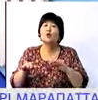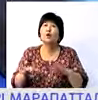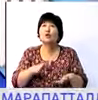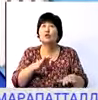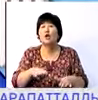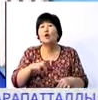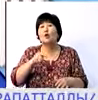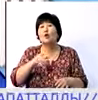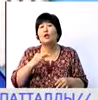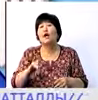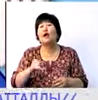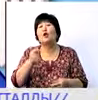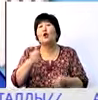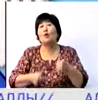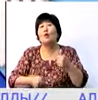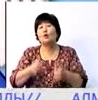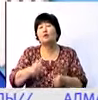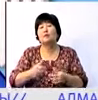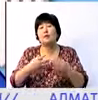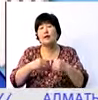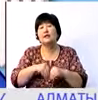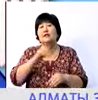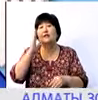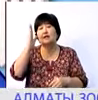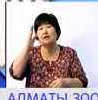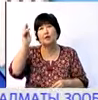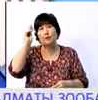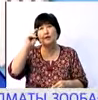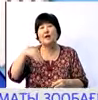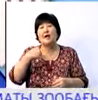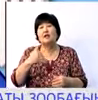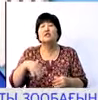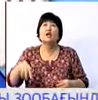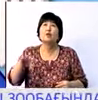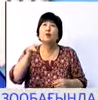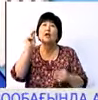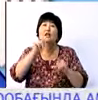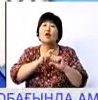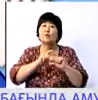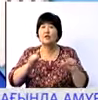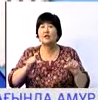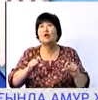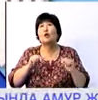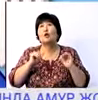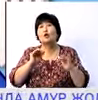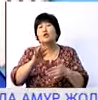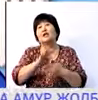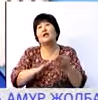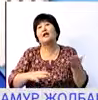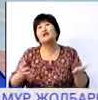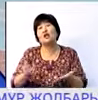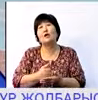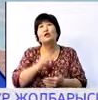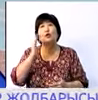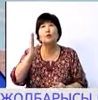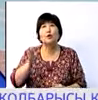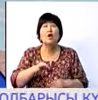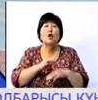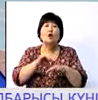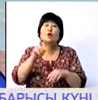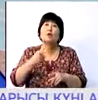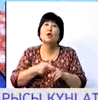толағай отбасылық сайысы алдағы уақытта да білім бөліміне қарасты барлық мектептерде өткізіліп жалғасын табатын болады.